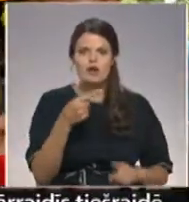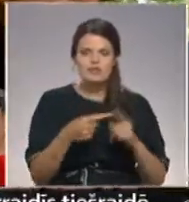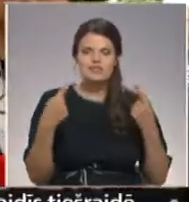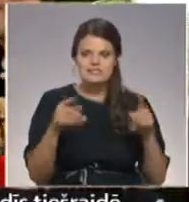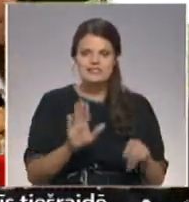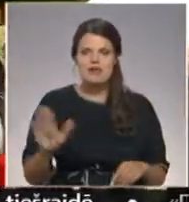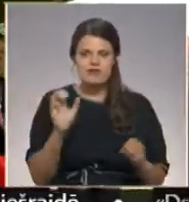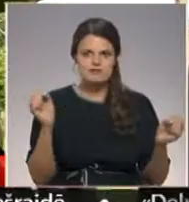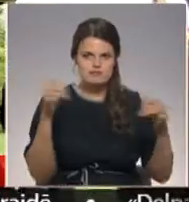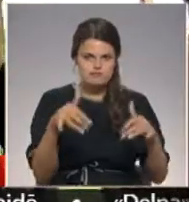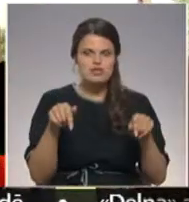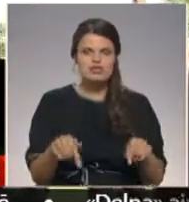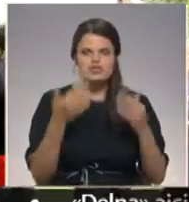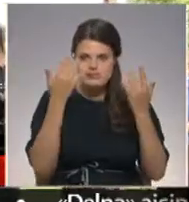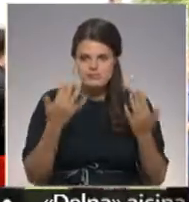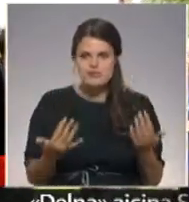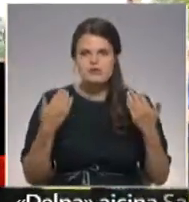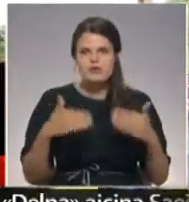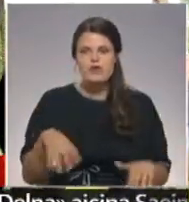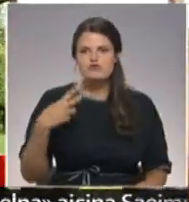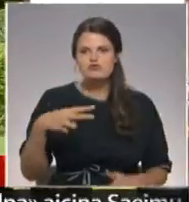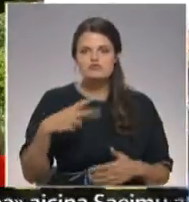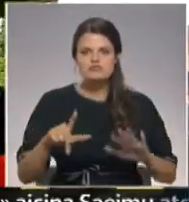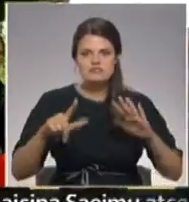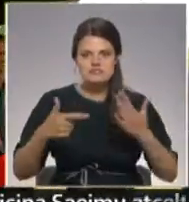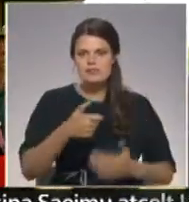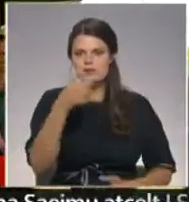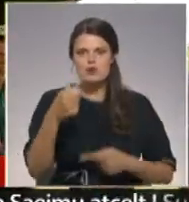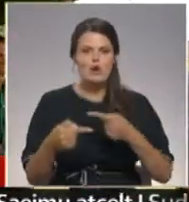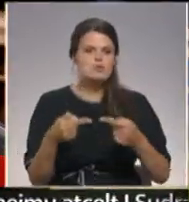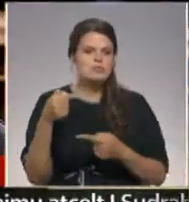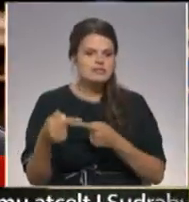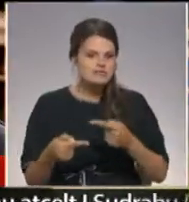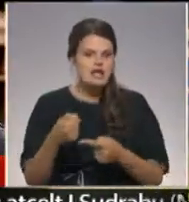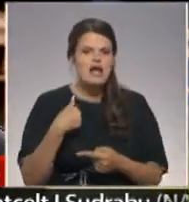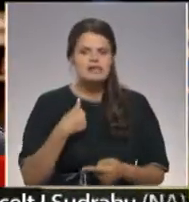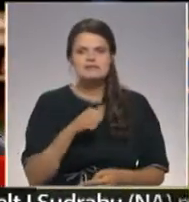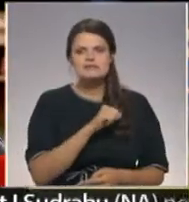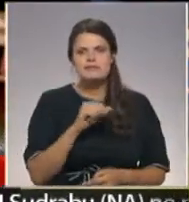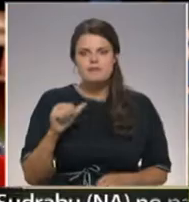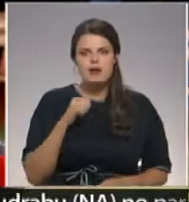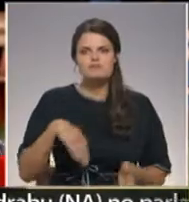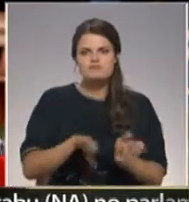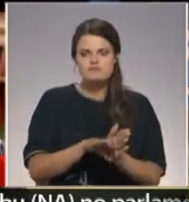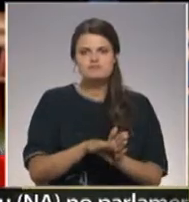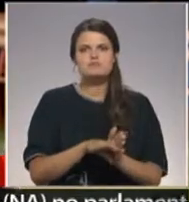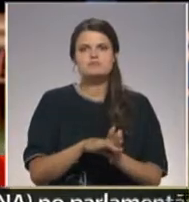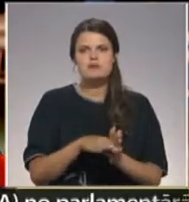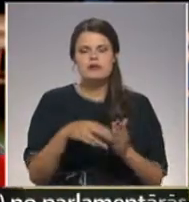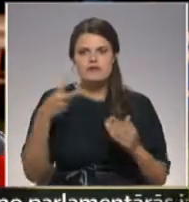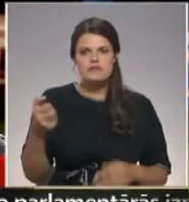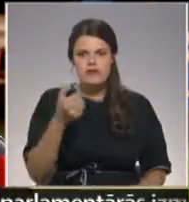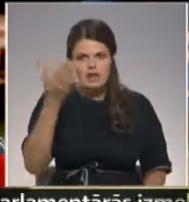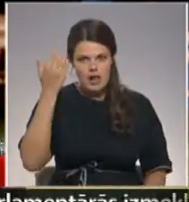Šis pasākums ir jau 27. Gadu pēc kārtas. Es personīgi esmu bijis 2